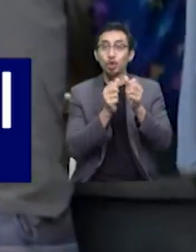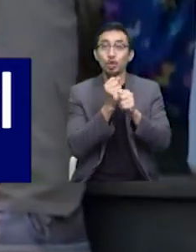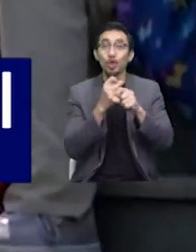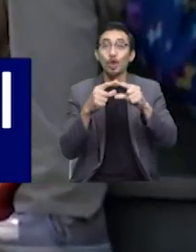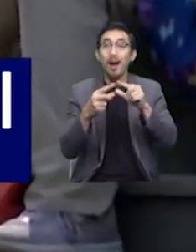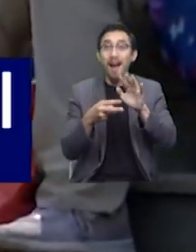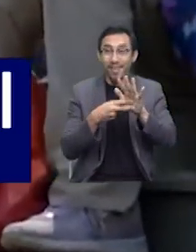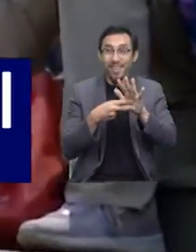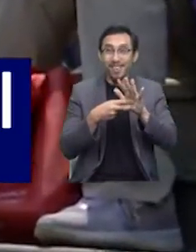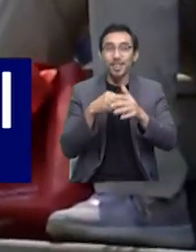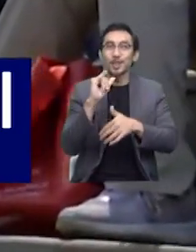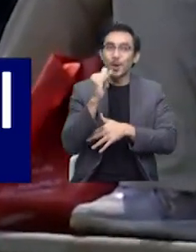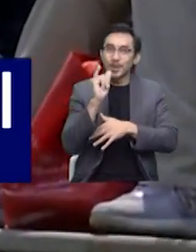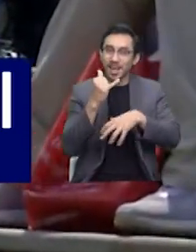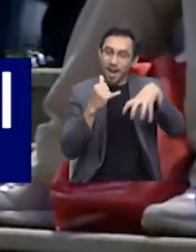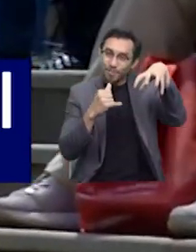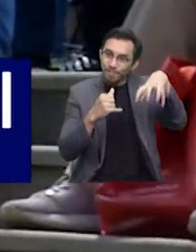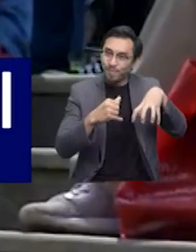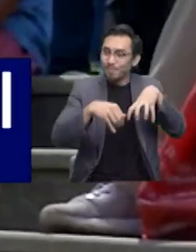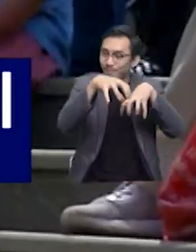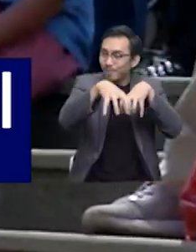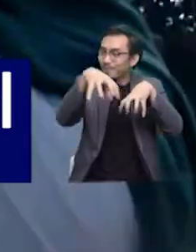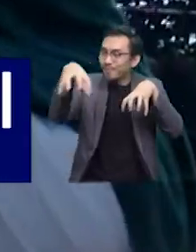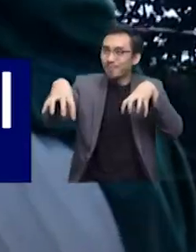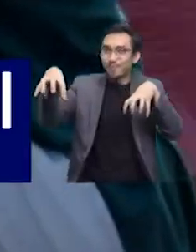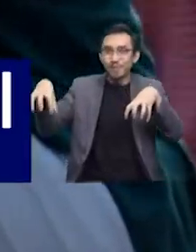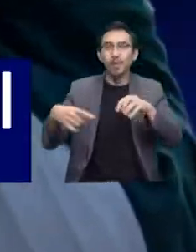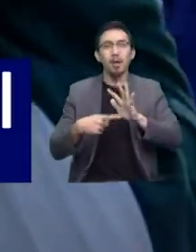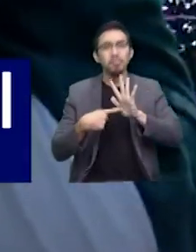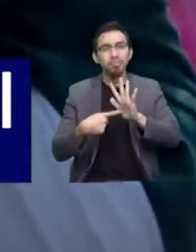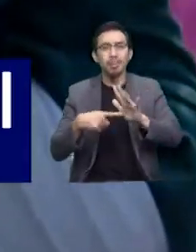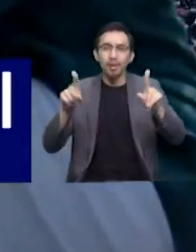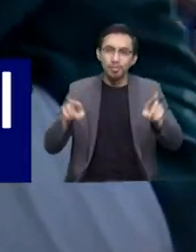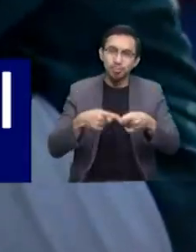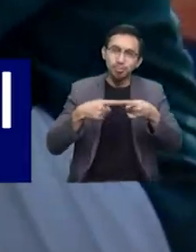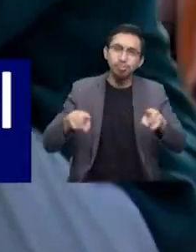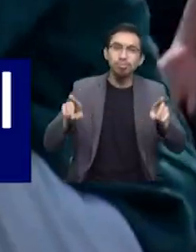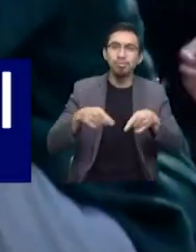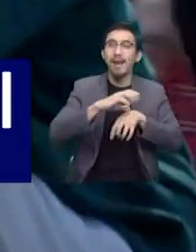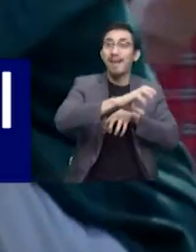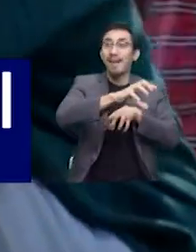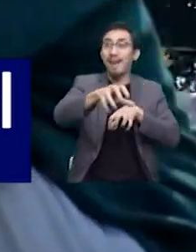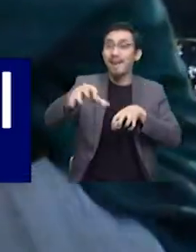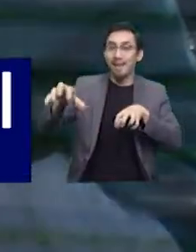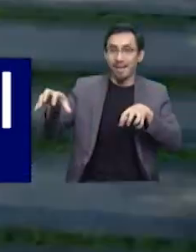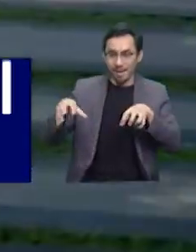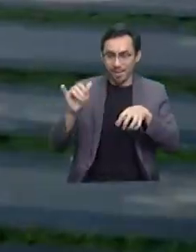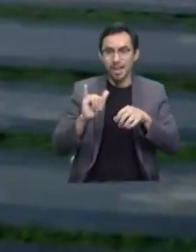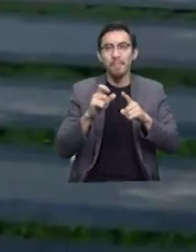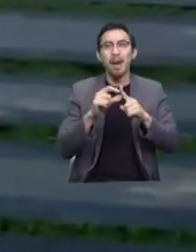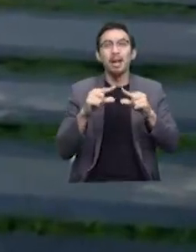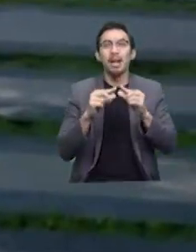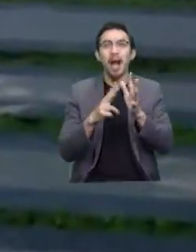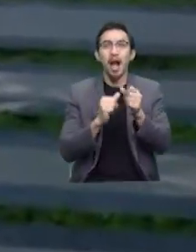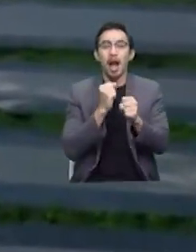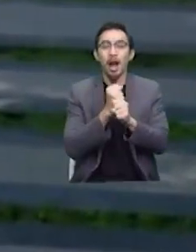Juga ada gelaran musik daerah hingga dangdut dan pertunjukan wayang kulit di anjungan Jawa Tengah. Anda yang tidak sempat membawa bekal, jangan